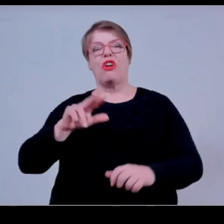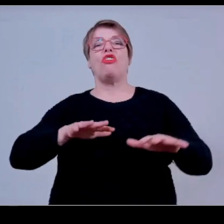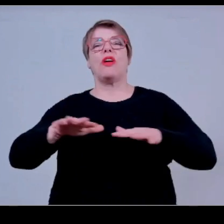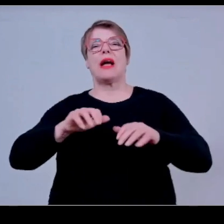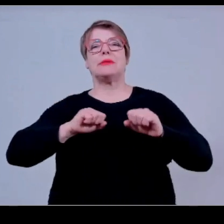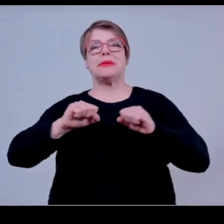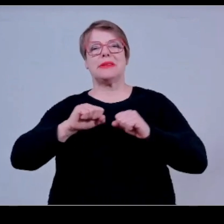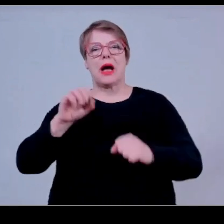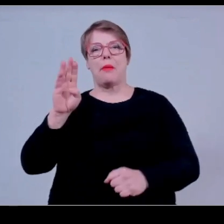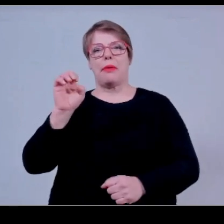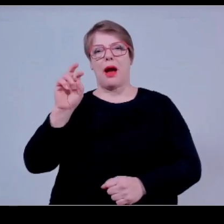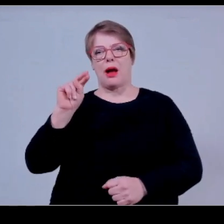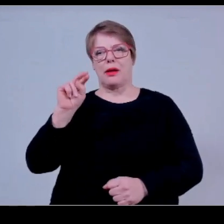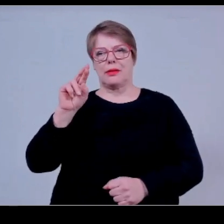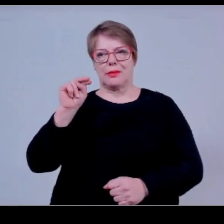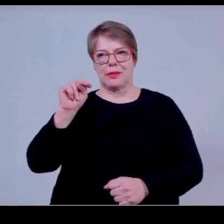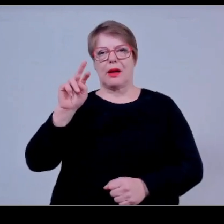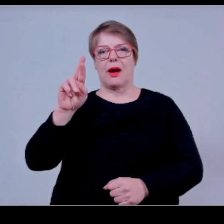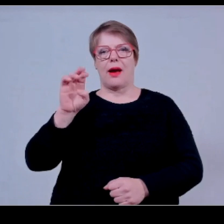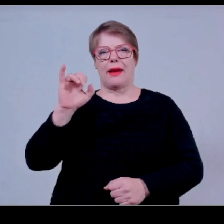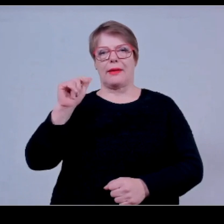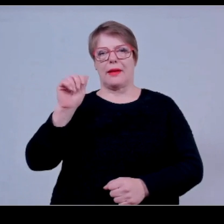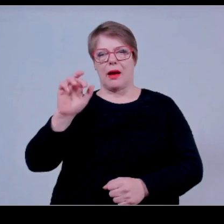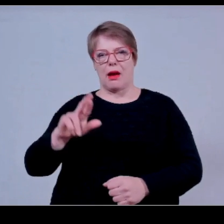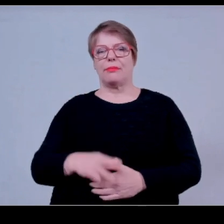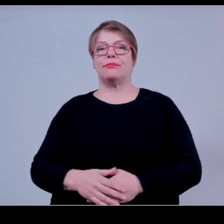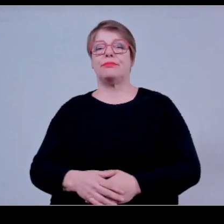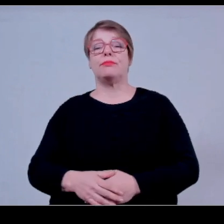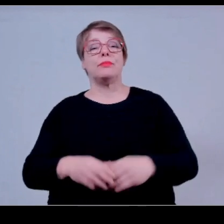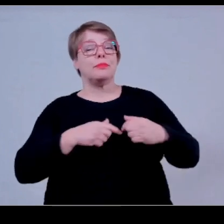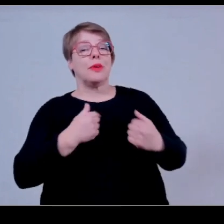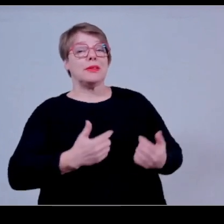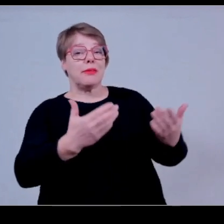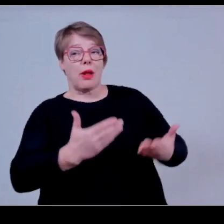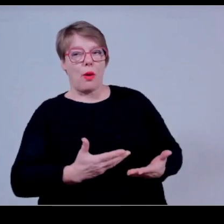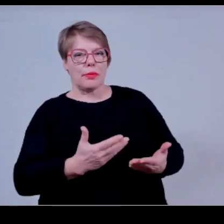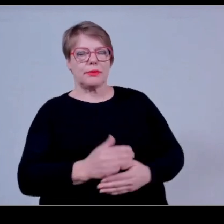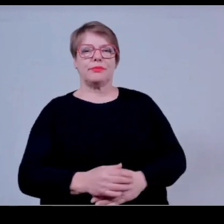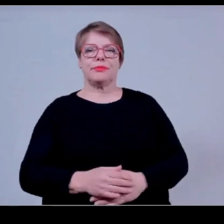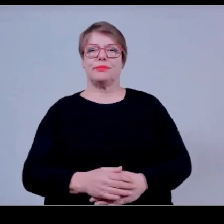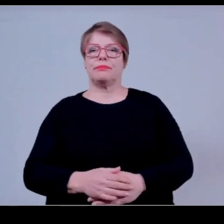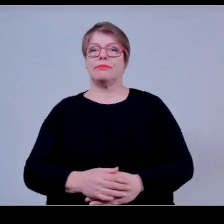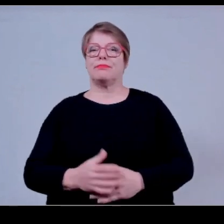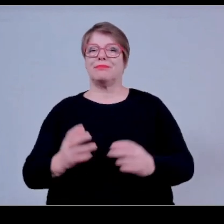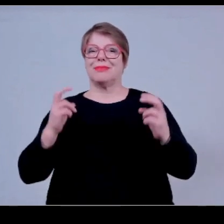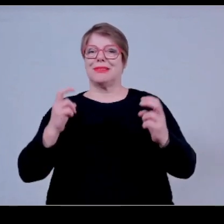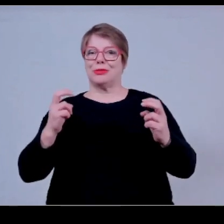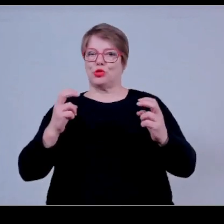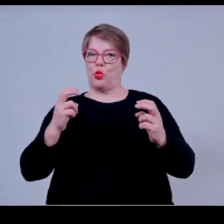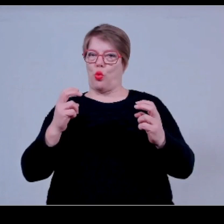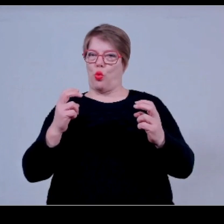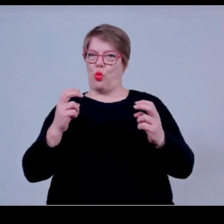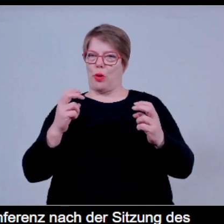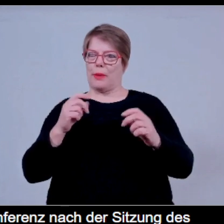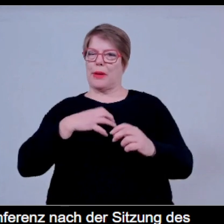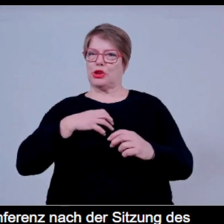Markus Söder im Ministerratssaal der Bayerischen Staatskanzlei stattgefunden hat. Wie Sie an der Anwesenheit der drei Kollegen